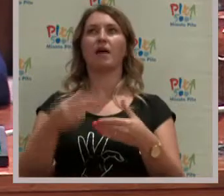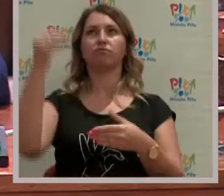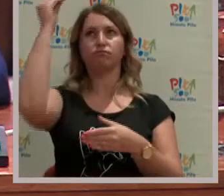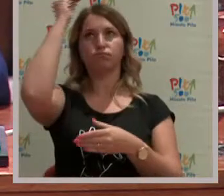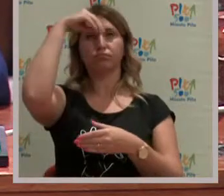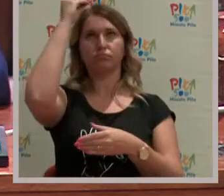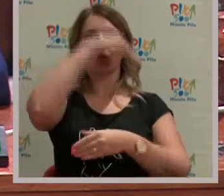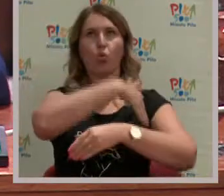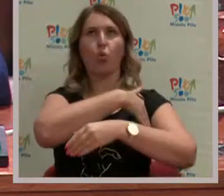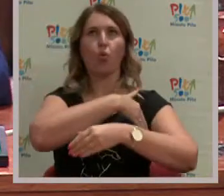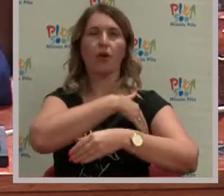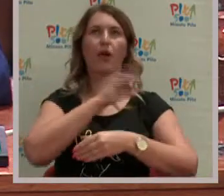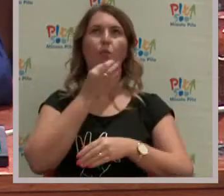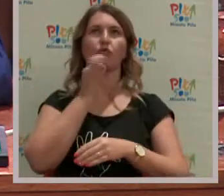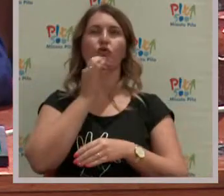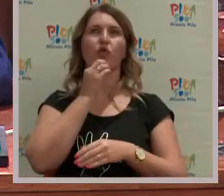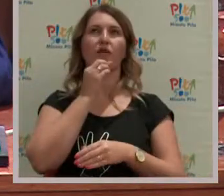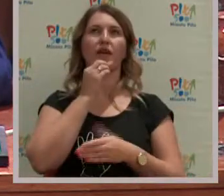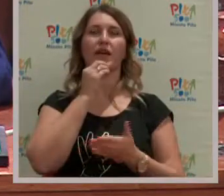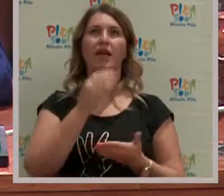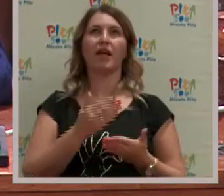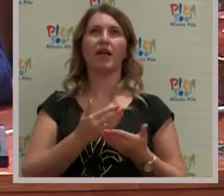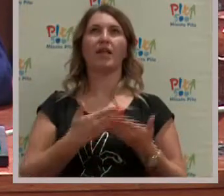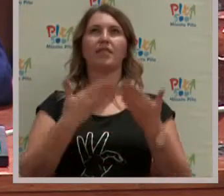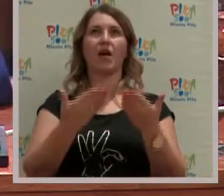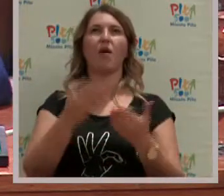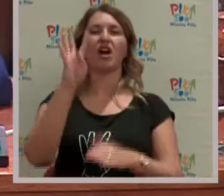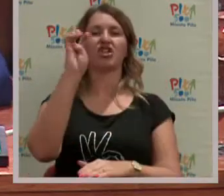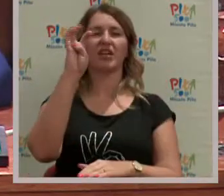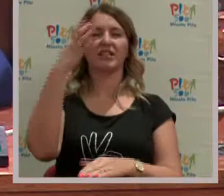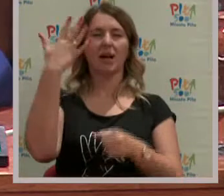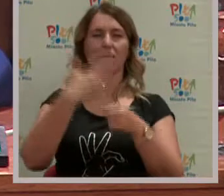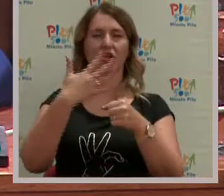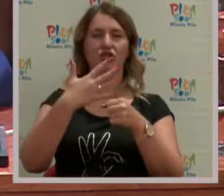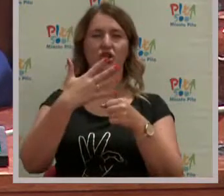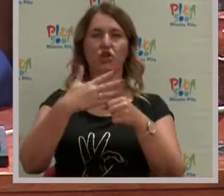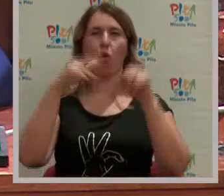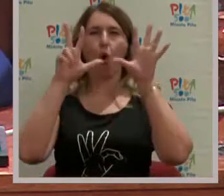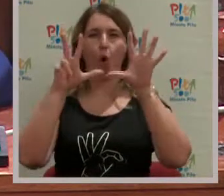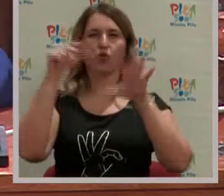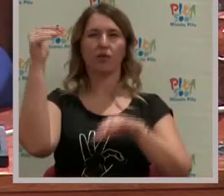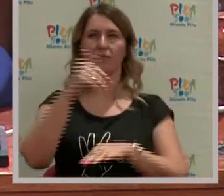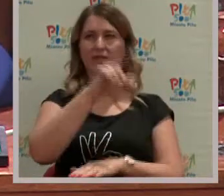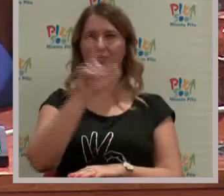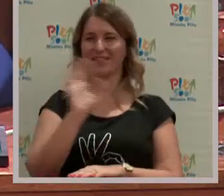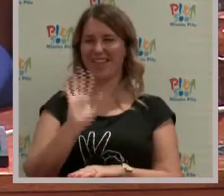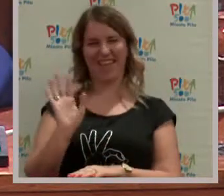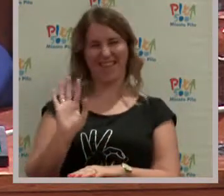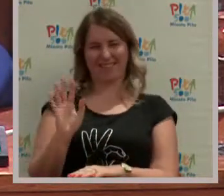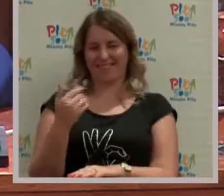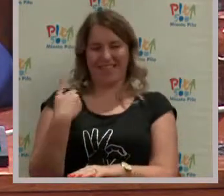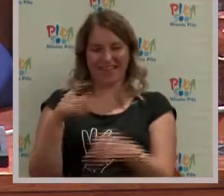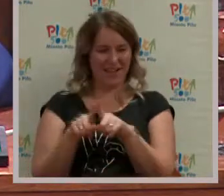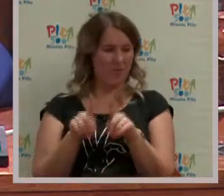żużdowej klubu KM KROZ poświęciła rada 458 tysięcy złotych. Nie chodzi o takie finansowanie.